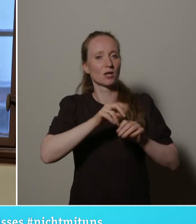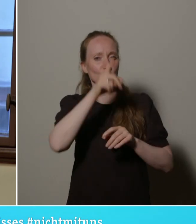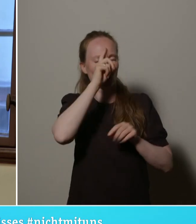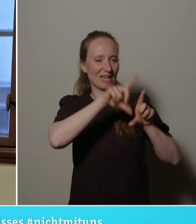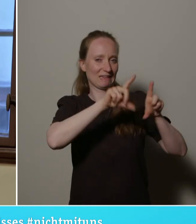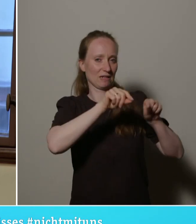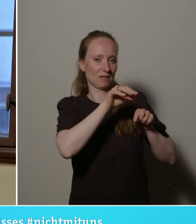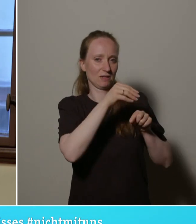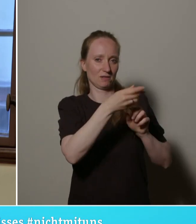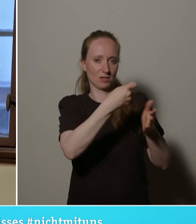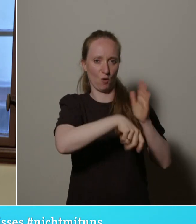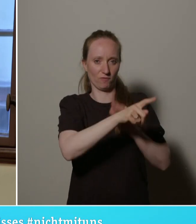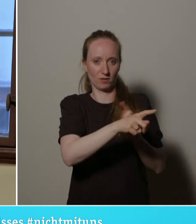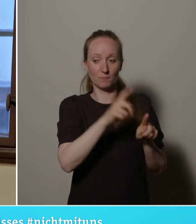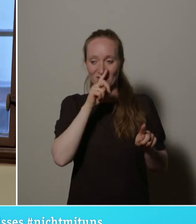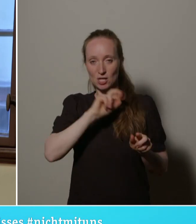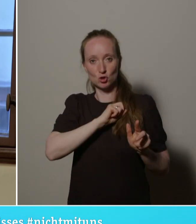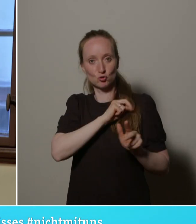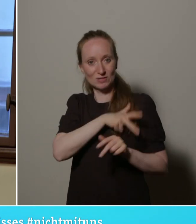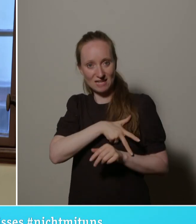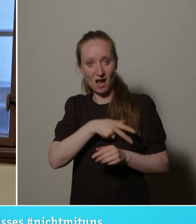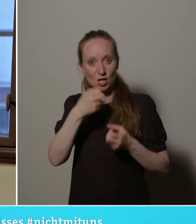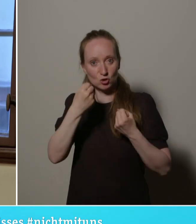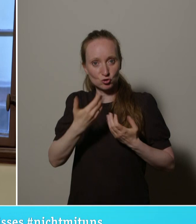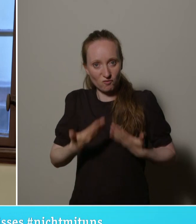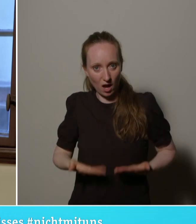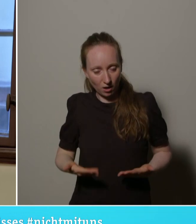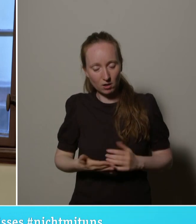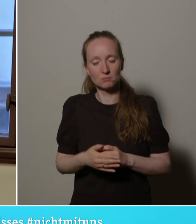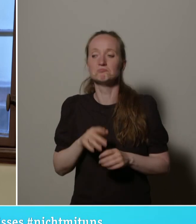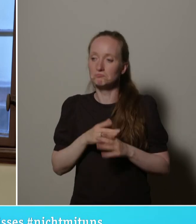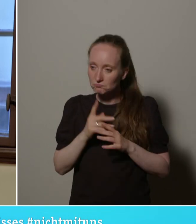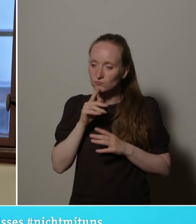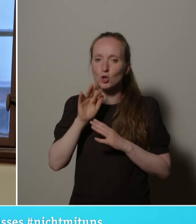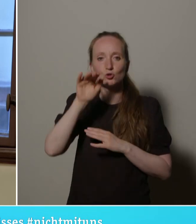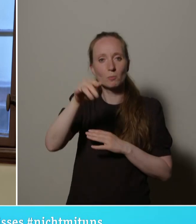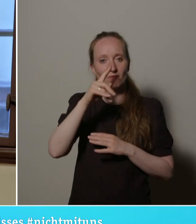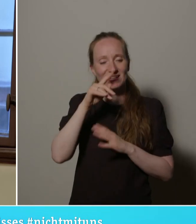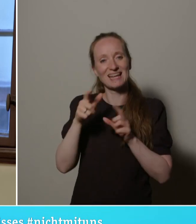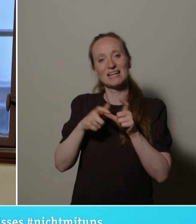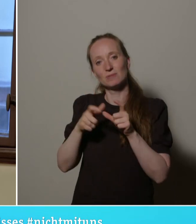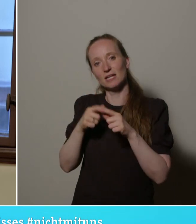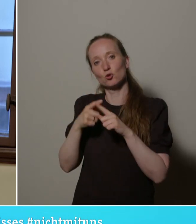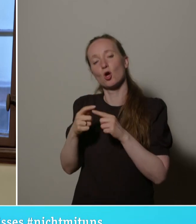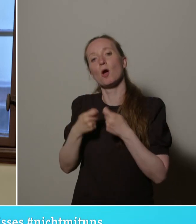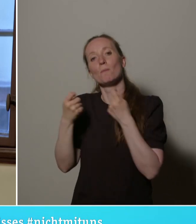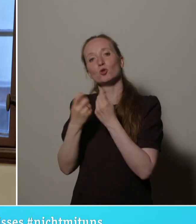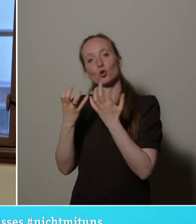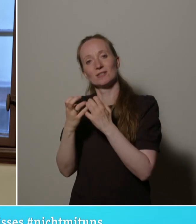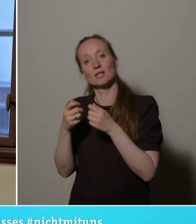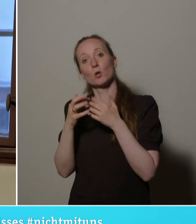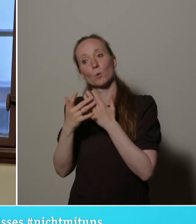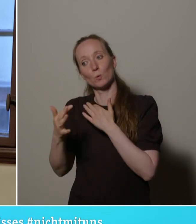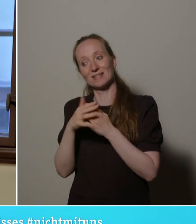ist, ist das Deutschlandticket ihn auch nur 34 Euro in Zukunft kosten wird, wenn der Antrag der SPD-Fraktion und Bündnis 90 Die Grünen